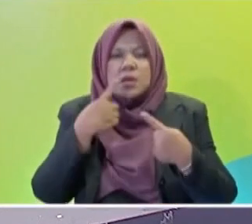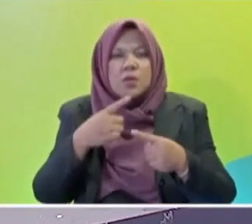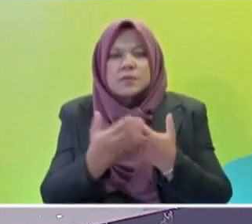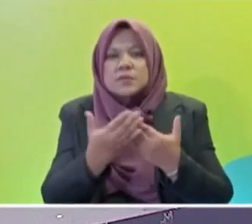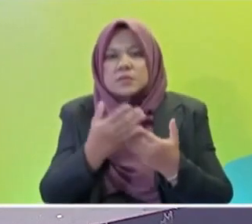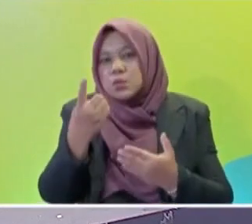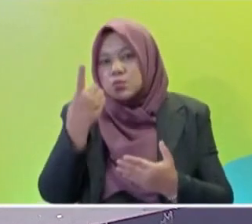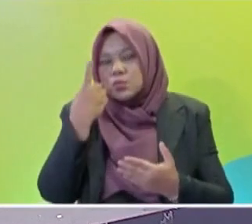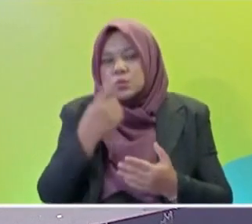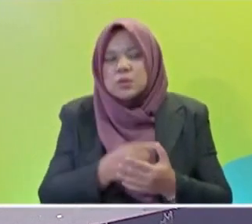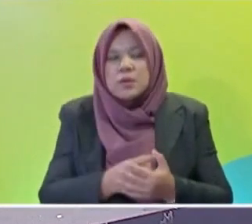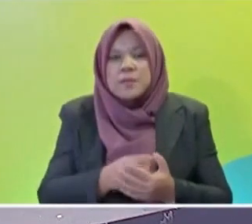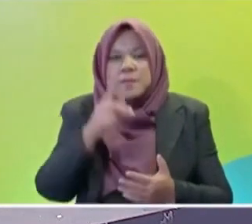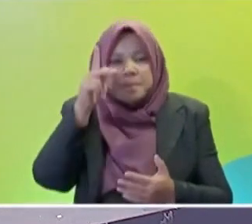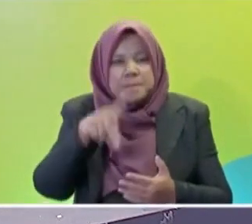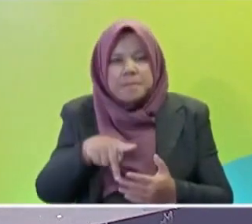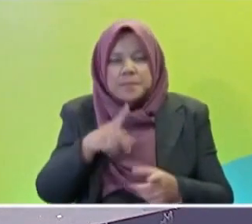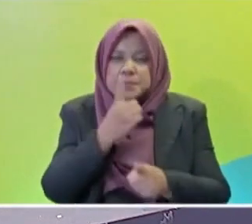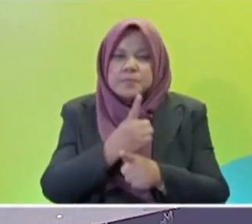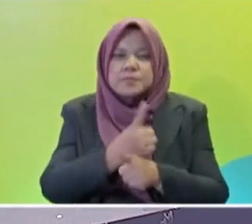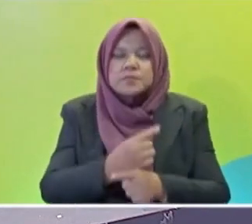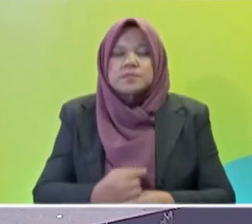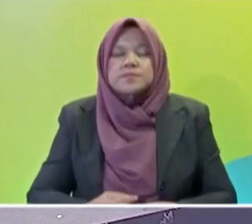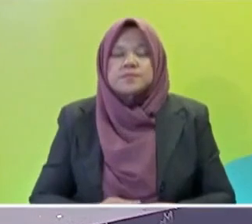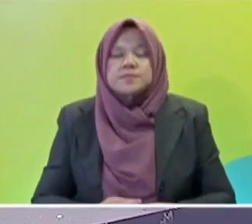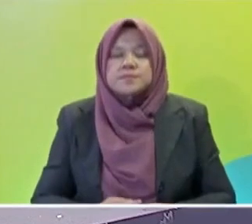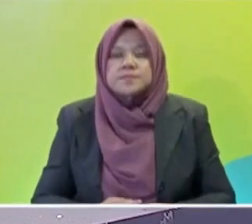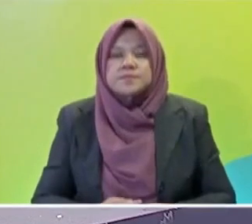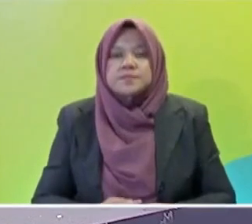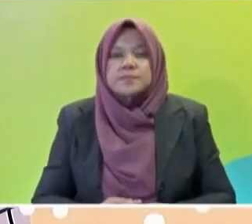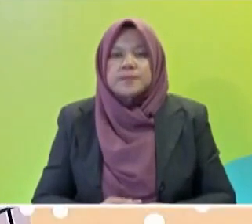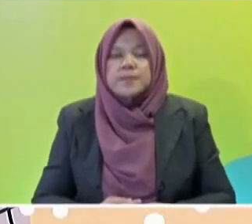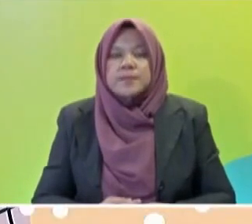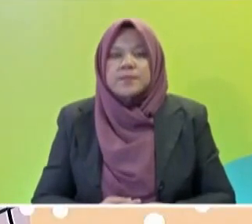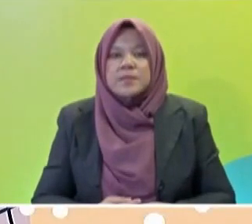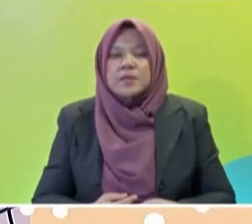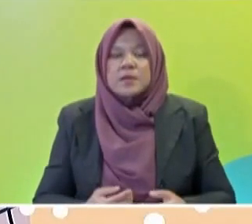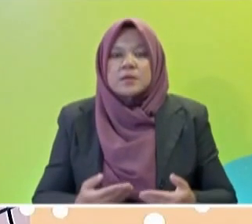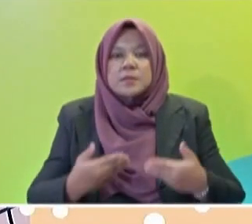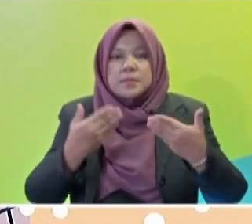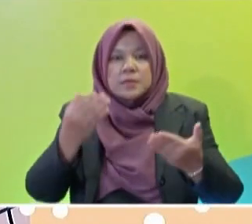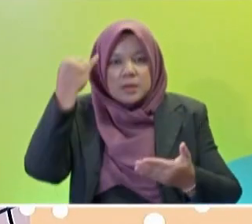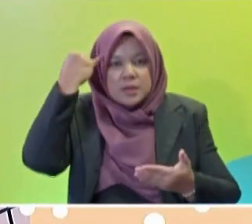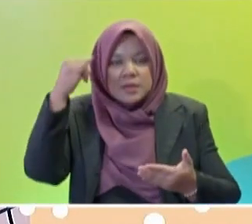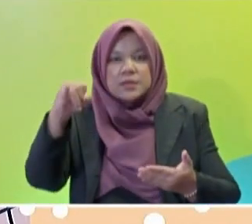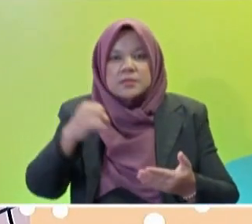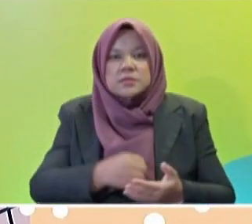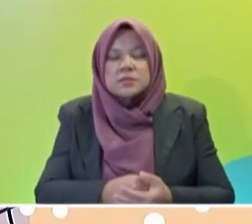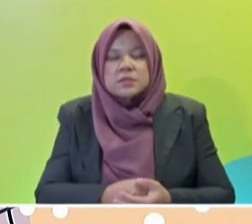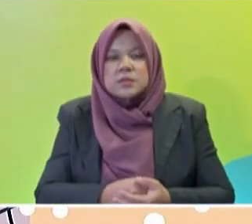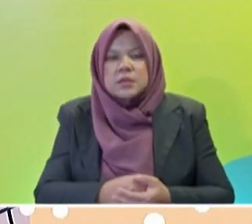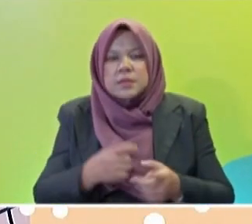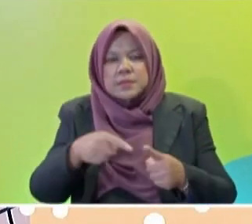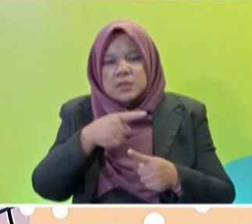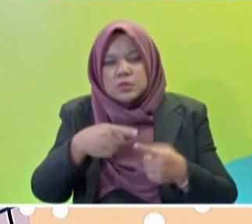oke yang pasti ya Anda dapat menjawab dengan betul oke kemudian catatan id-id yang muncul semasa membenci seseorang karena kadang-kadang